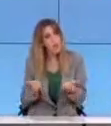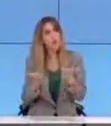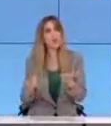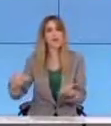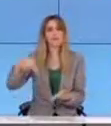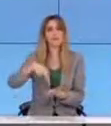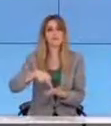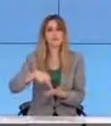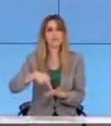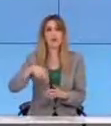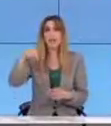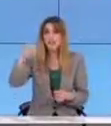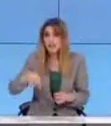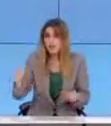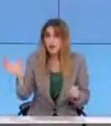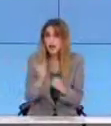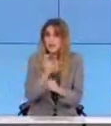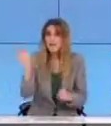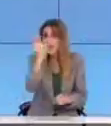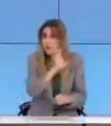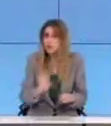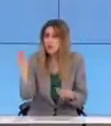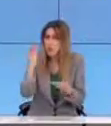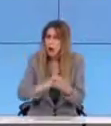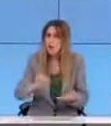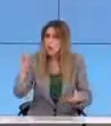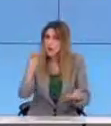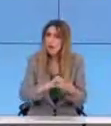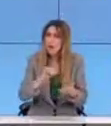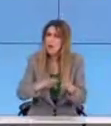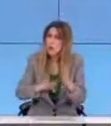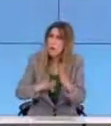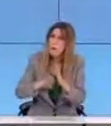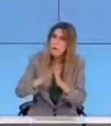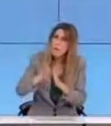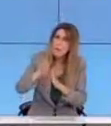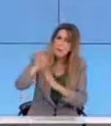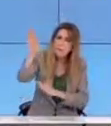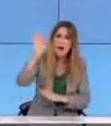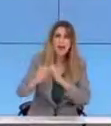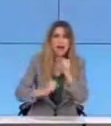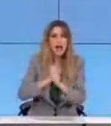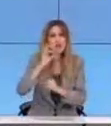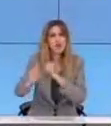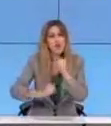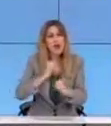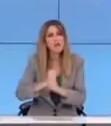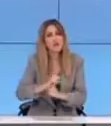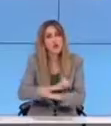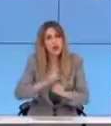κορυφή. Έχουμε καταφέρει να σπάμε κάθε χρόνο το ένα ρεκόρ μετά το άλλο σε ό,τι αφορά